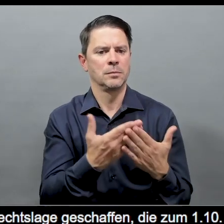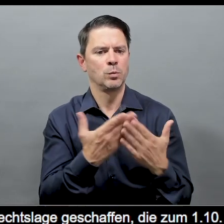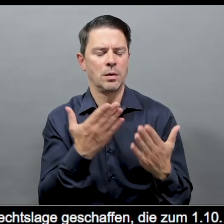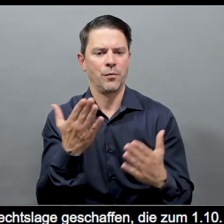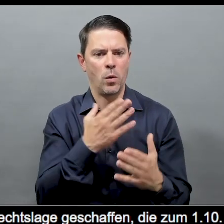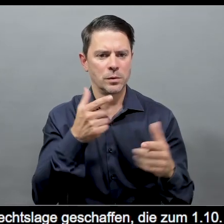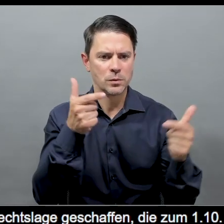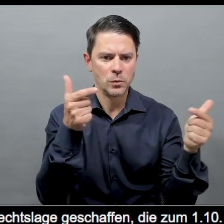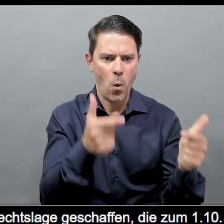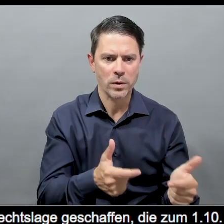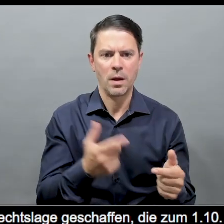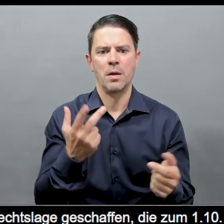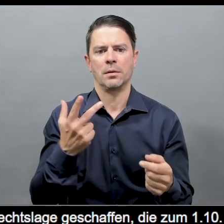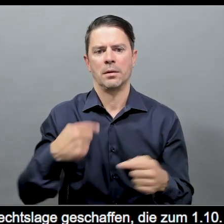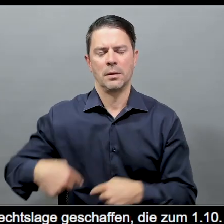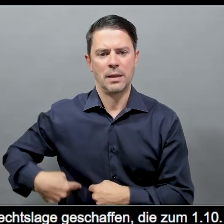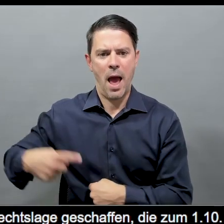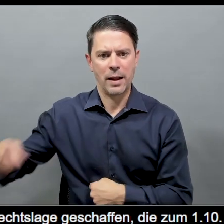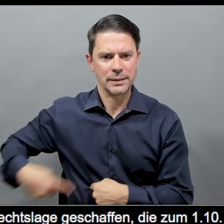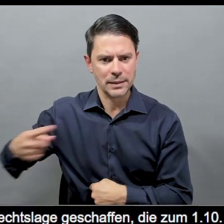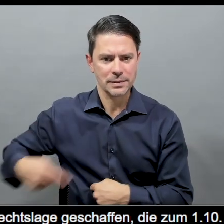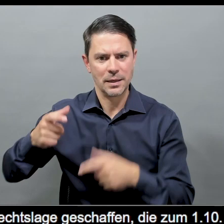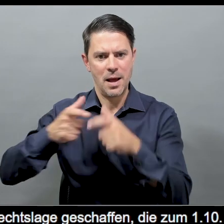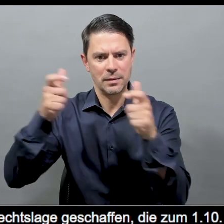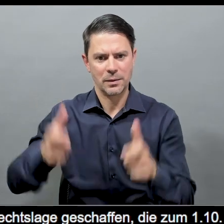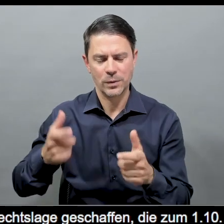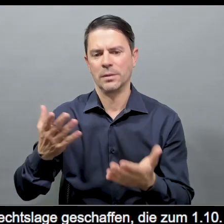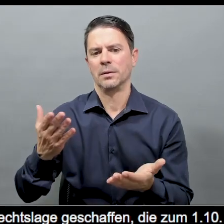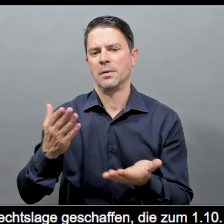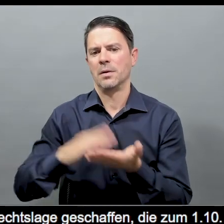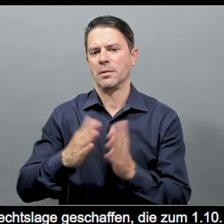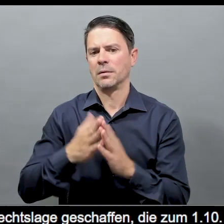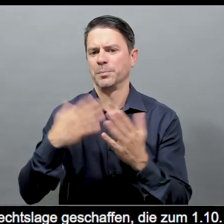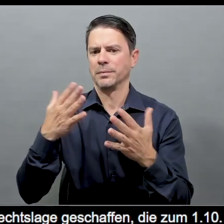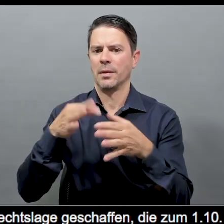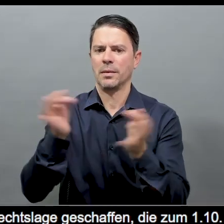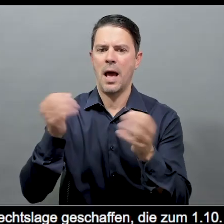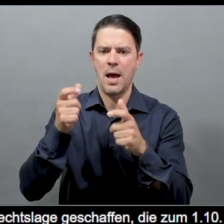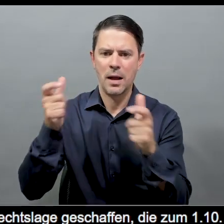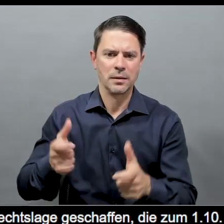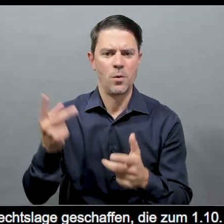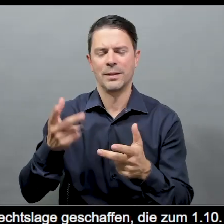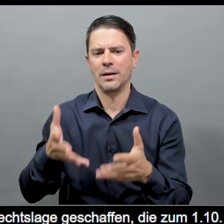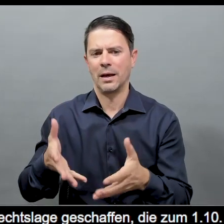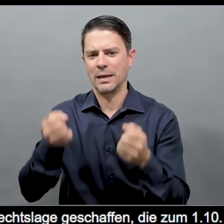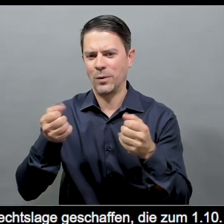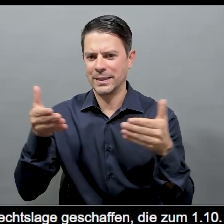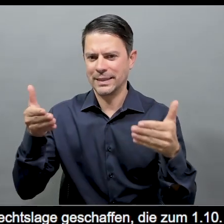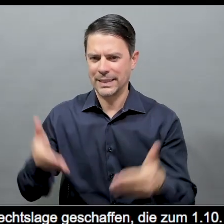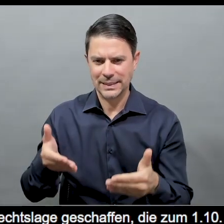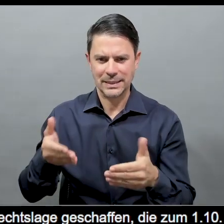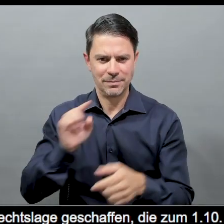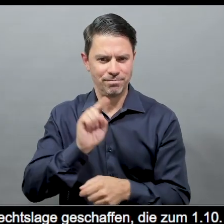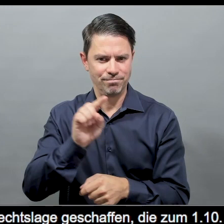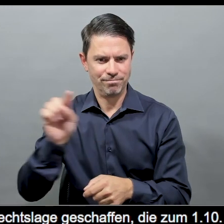Das haben wir sozusagen übereinander gelegt. Ist rechtlich alles ein bisschen kompliziert, aber vom Inhalt und vom Ergebnis her, es bleibt schlichtweg so, wie es vorher